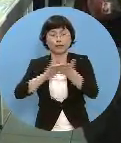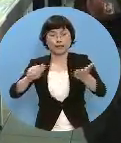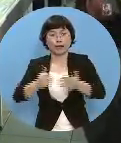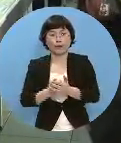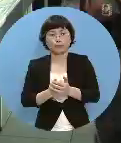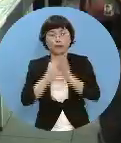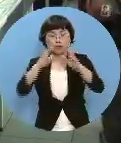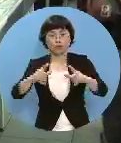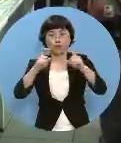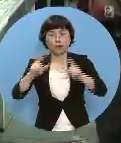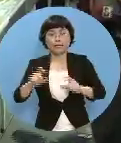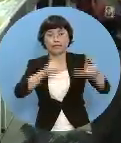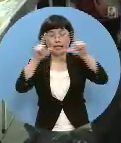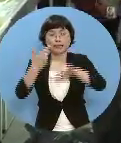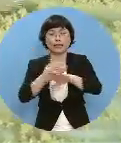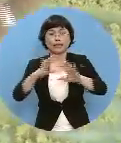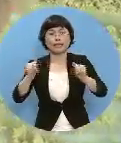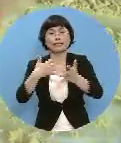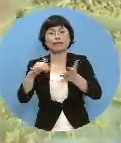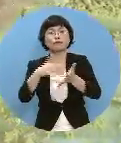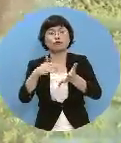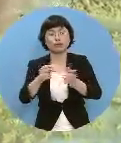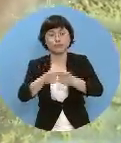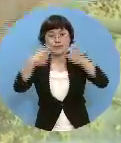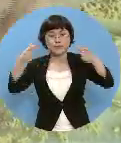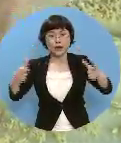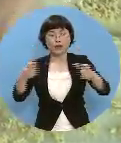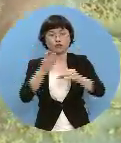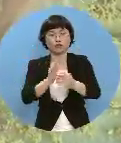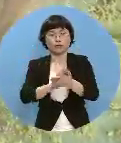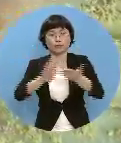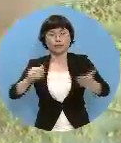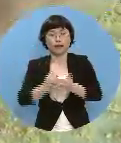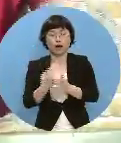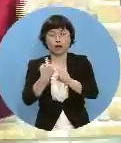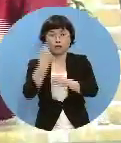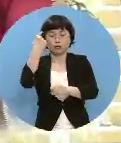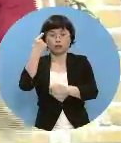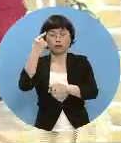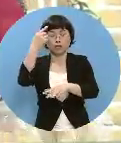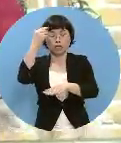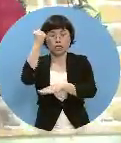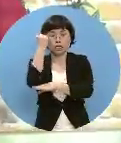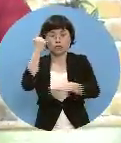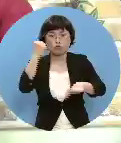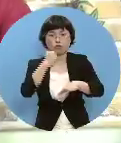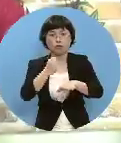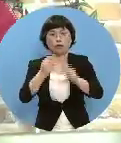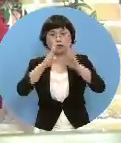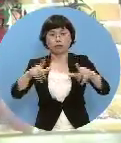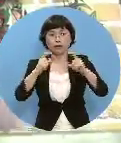수가 큰 폭으로 늘고 있습니다. 지난해 말 기준 전남 지역 거주 외국인은